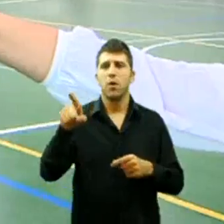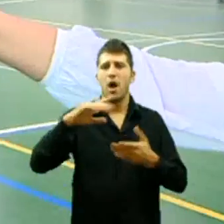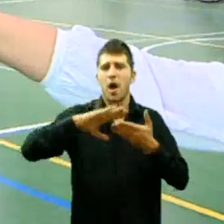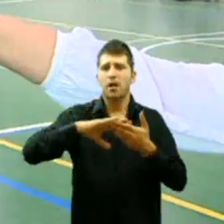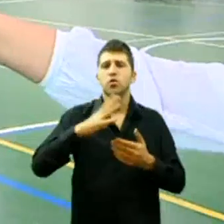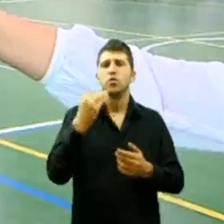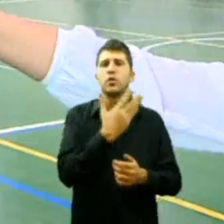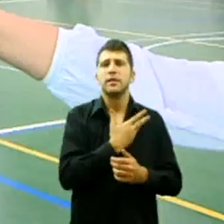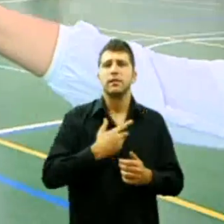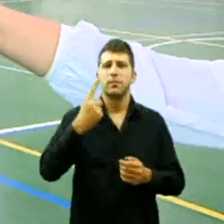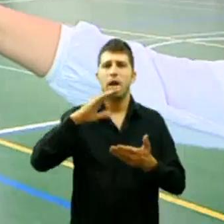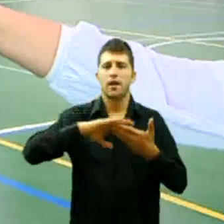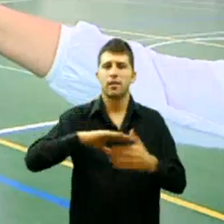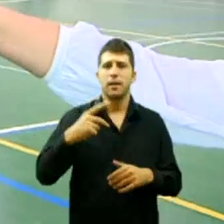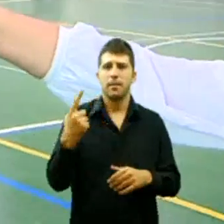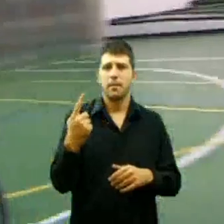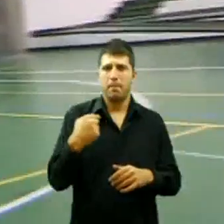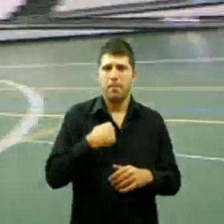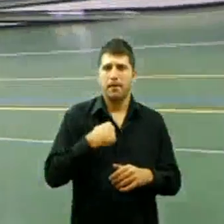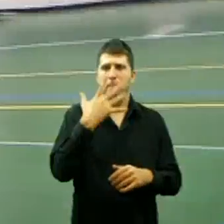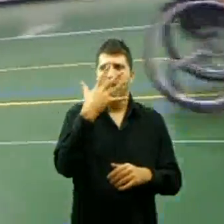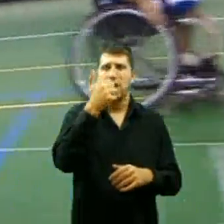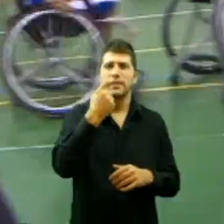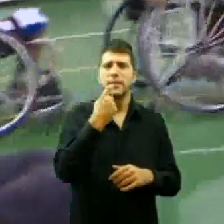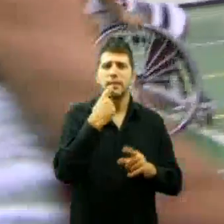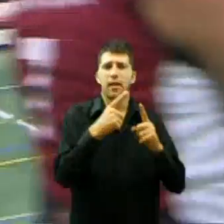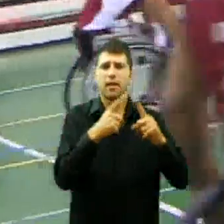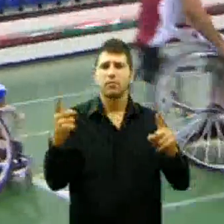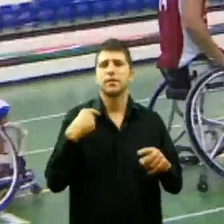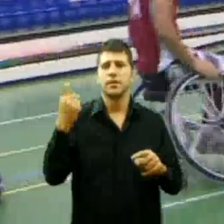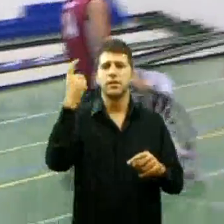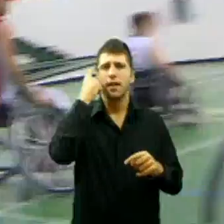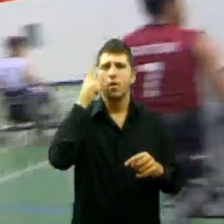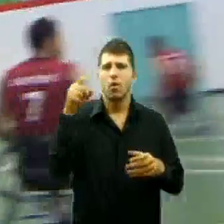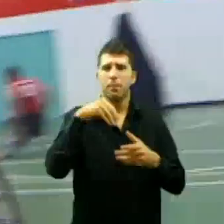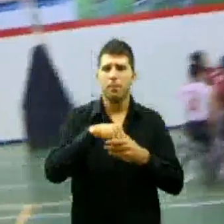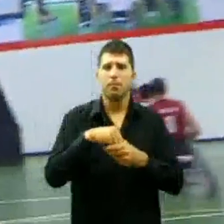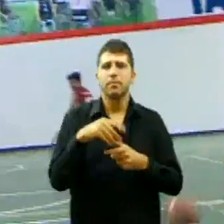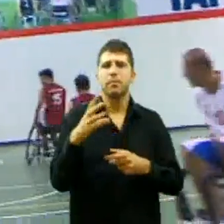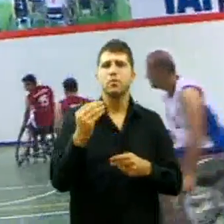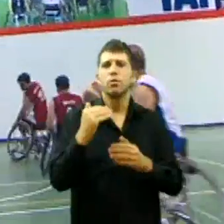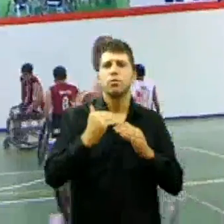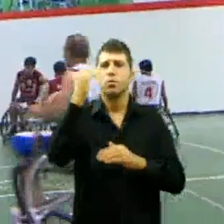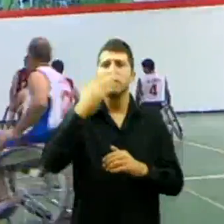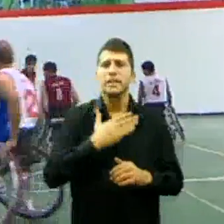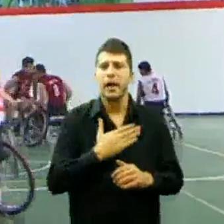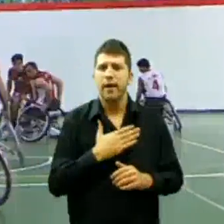bir arkadaşımız. Yani ben 5-6 yıldan beri kendisini maç görüntüleri tanıyorum. Eşliğinde röportaj devam ediyor. Gayet karşı